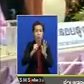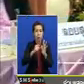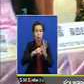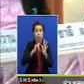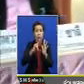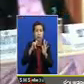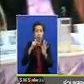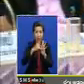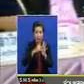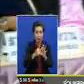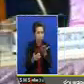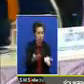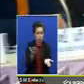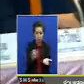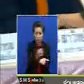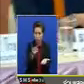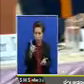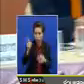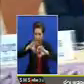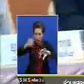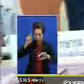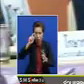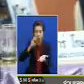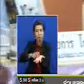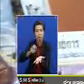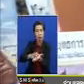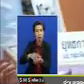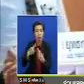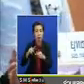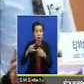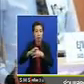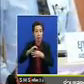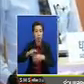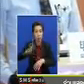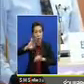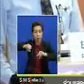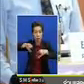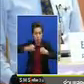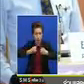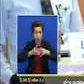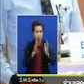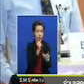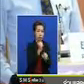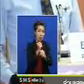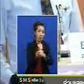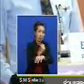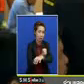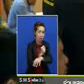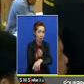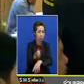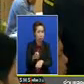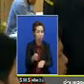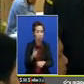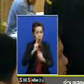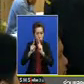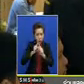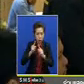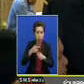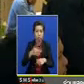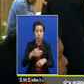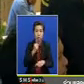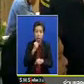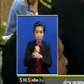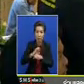งคือสิทธิในการเจรจาต่อรองค่าจ้างกับนายจ้างไม่ว่าลูกจ้างจะอยู่ในบริษัทเอกชนเป็นแรงงานต่างชาติ